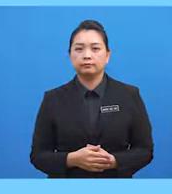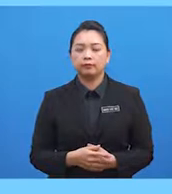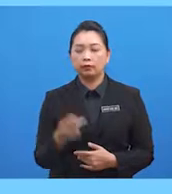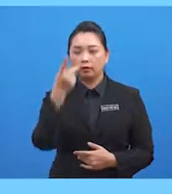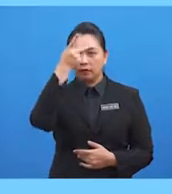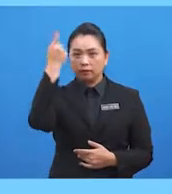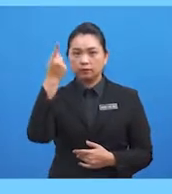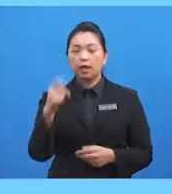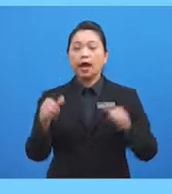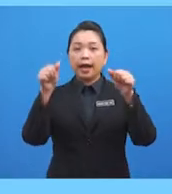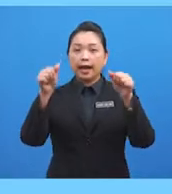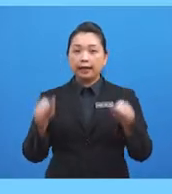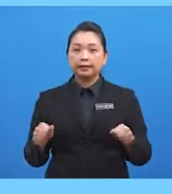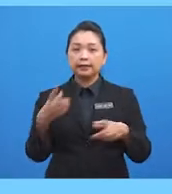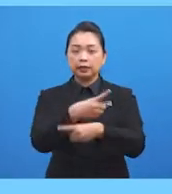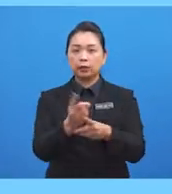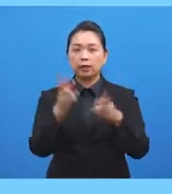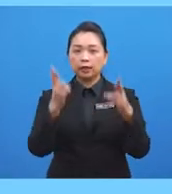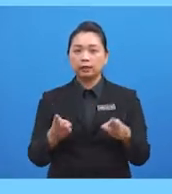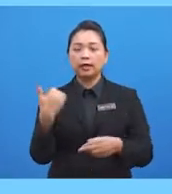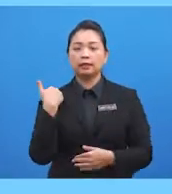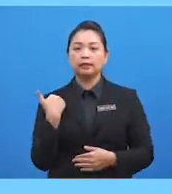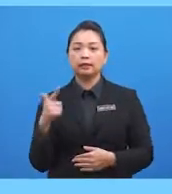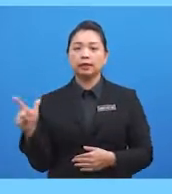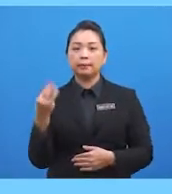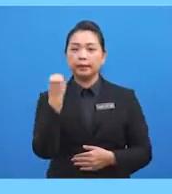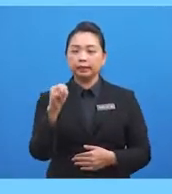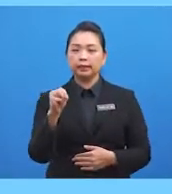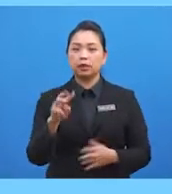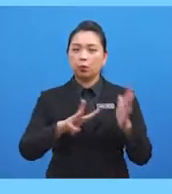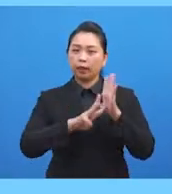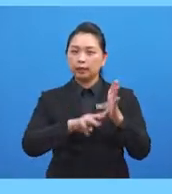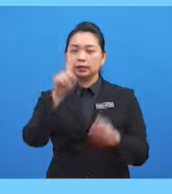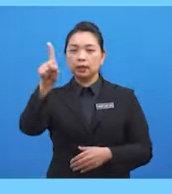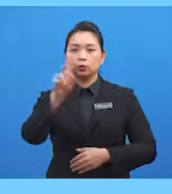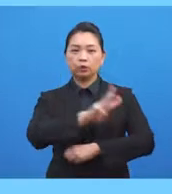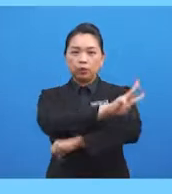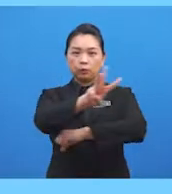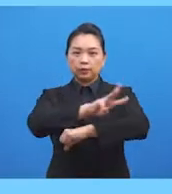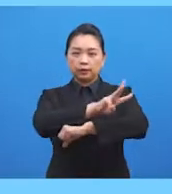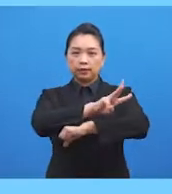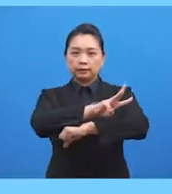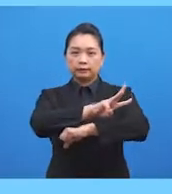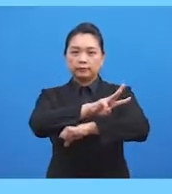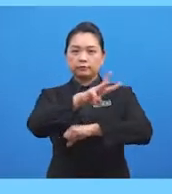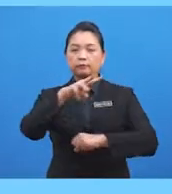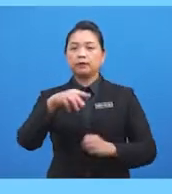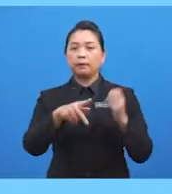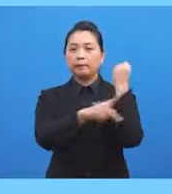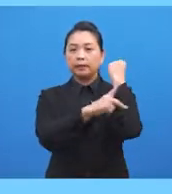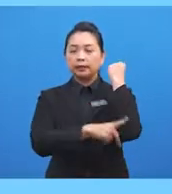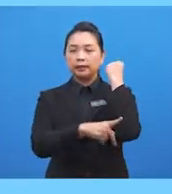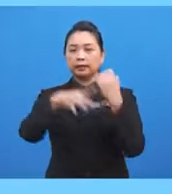kerana ahli Dewan Rakyat adalah mereka yang mewakili sesuatu kawasan Parlimen yang dipilih oleh